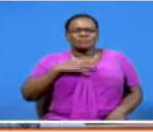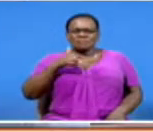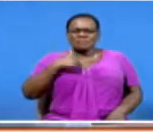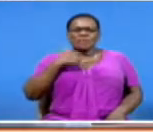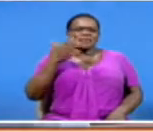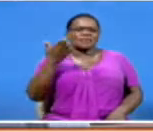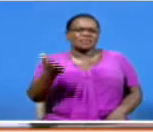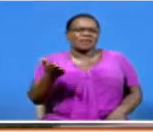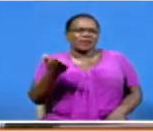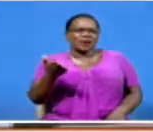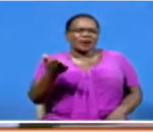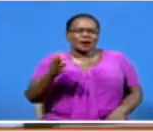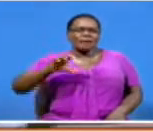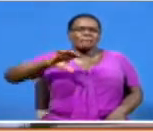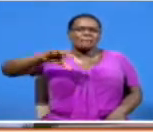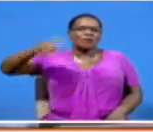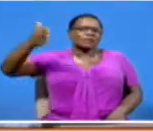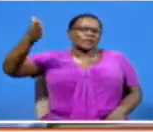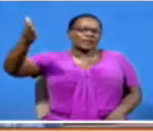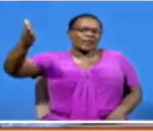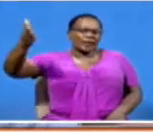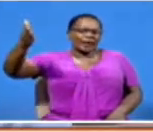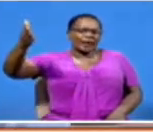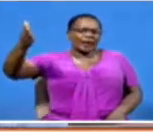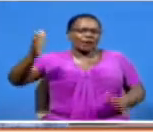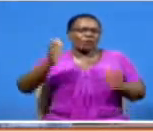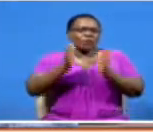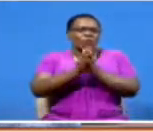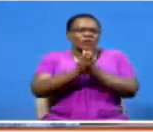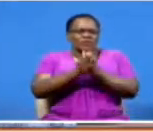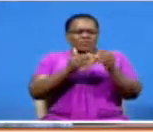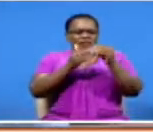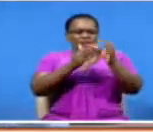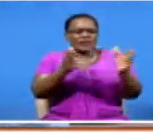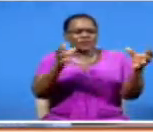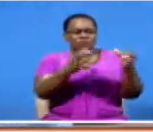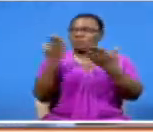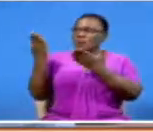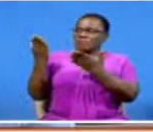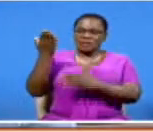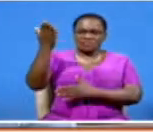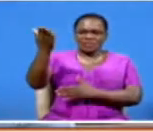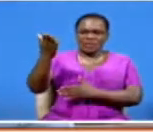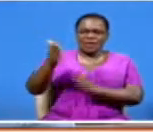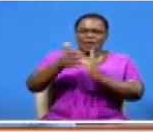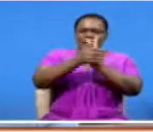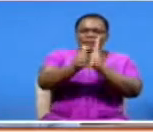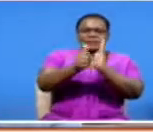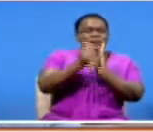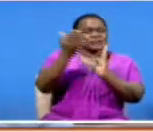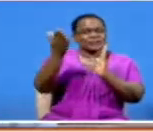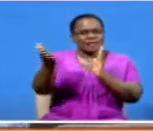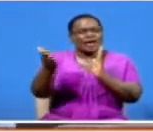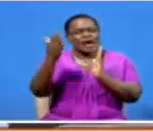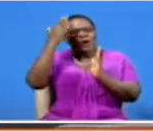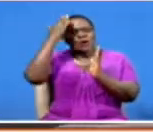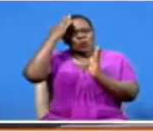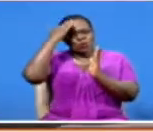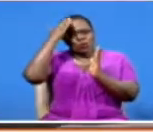Nilikuwa pale kwa mlima tukiwa na hawa viongozi na wataalamu ambao